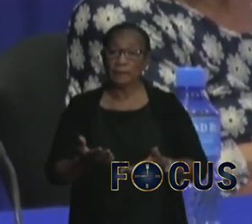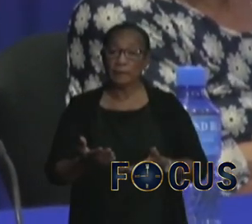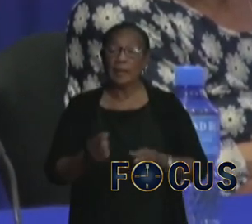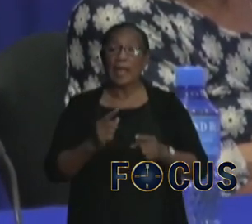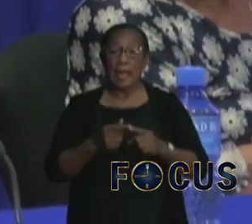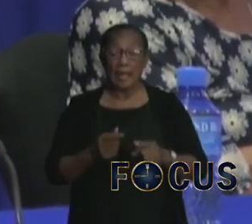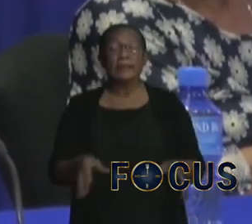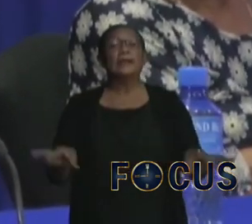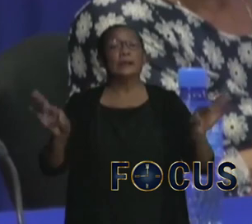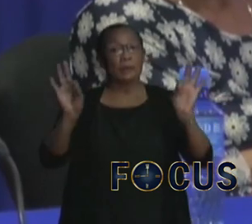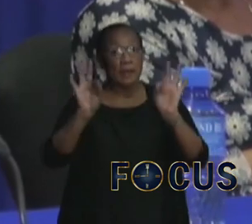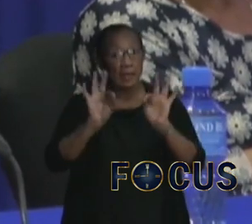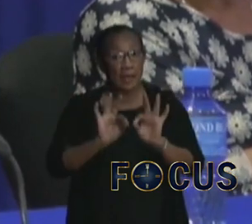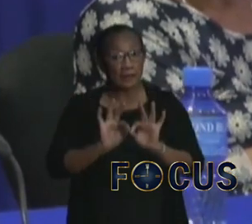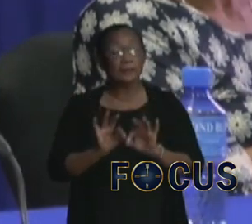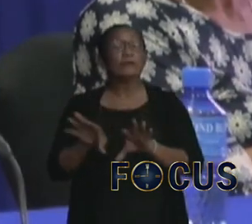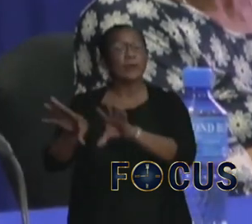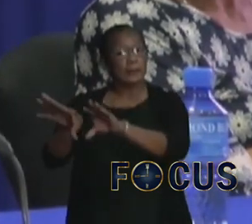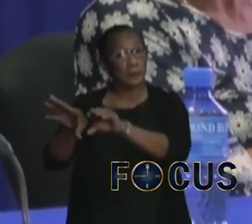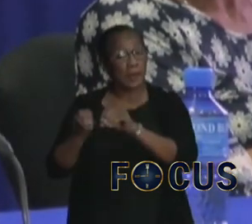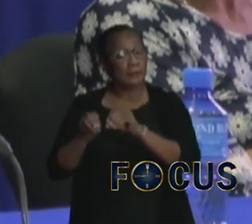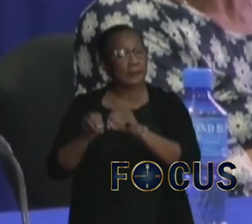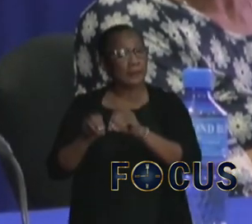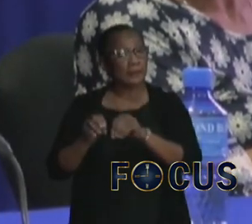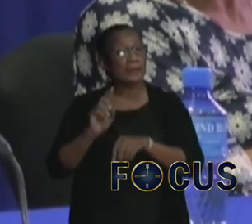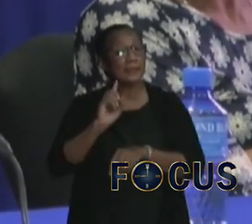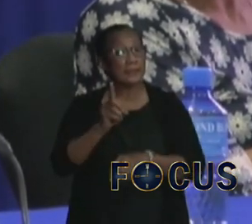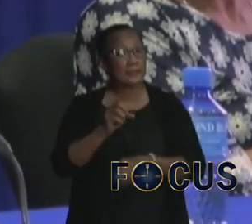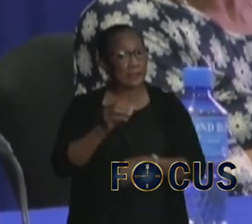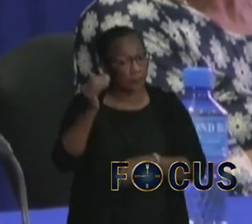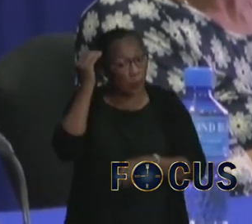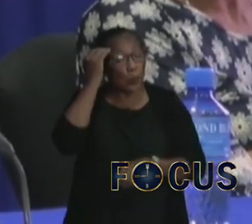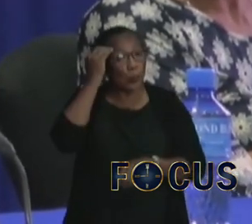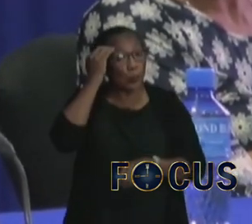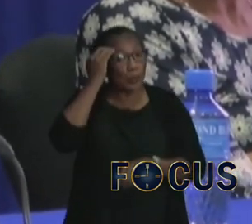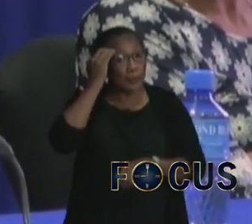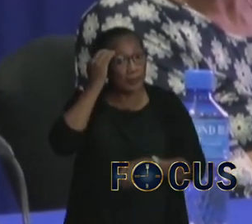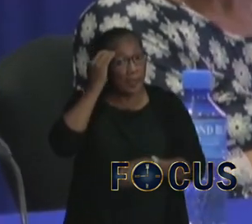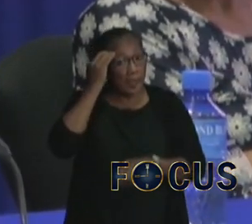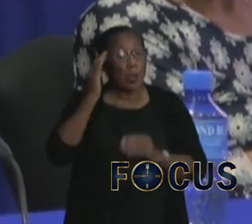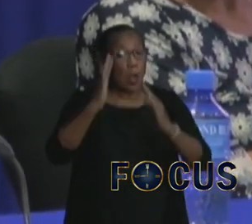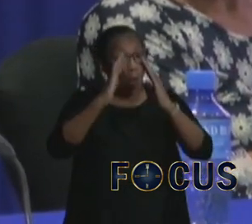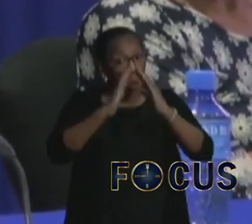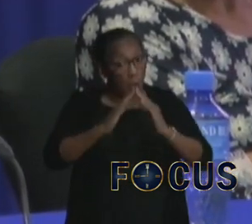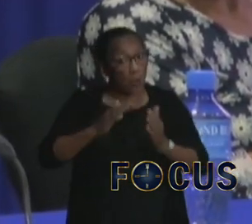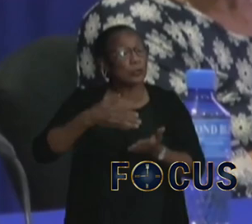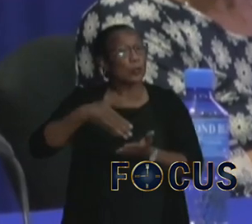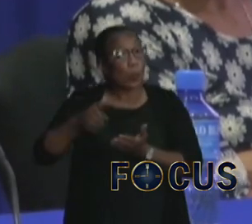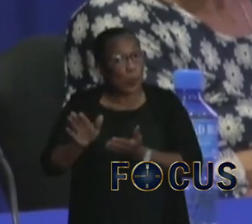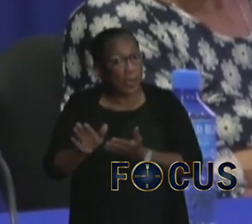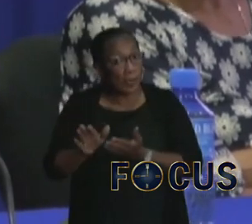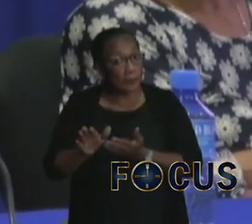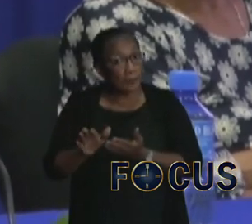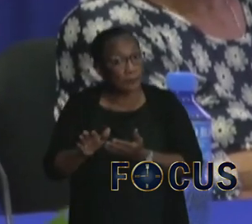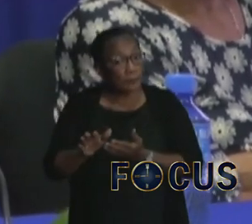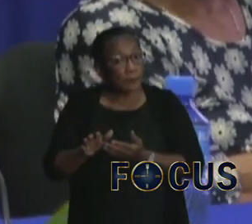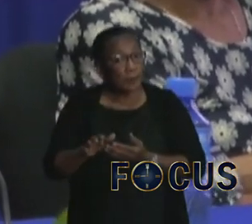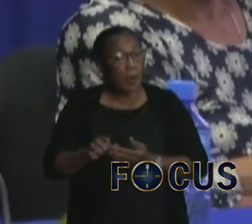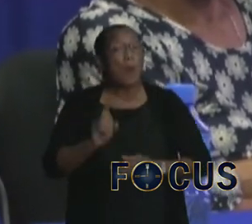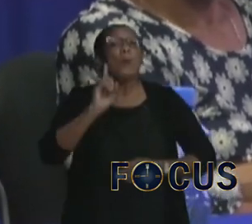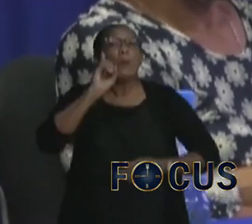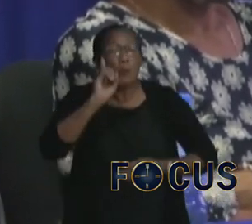het belangrijkste van deze maatregel is dat u weet dat als u uw huis verlaat, dat u in ieder geval